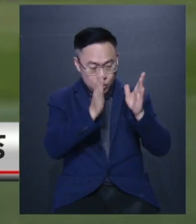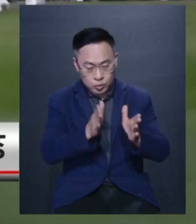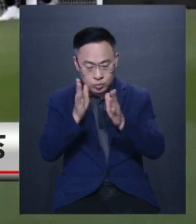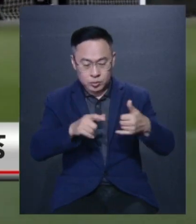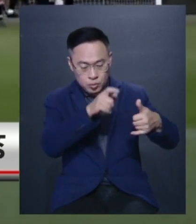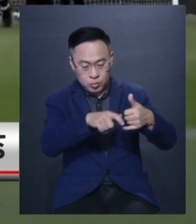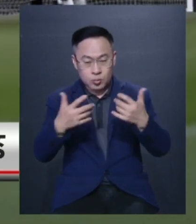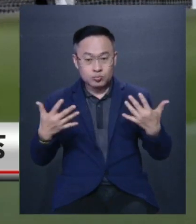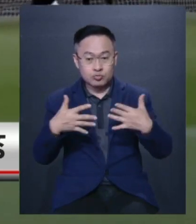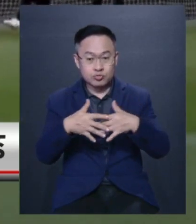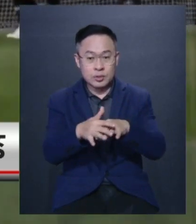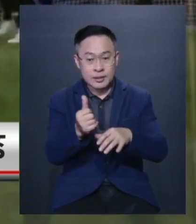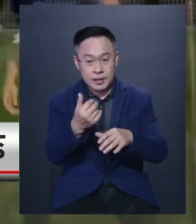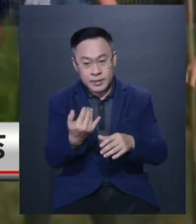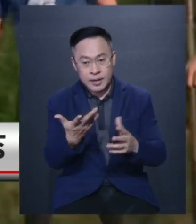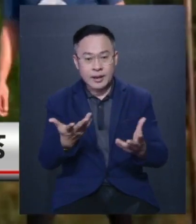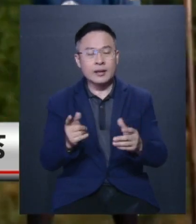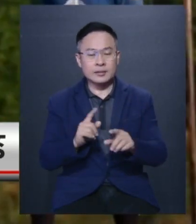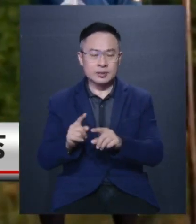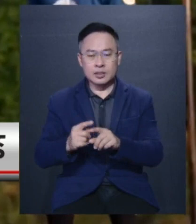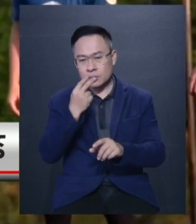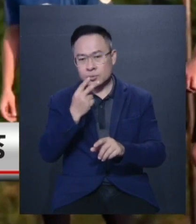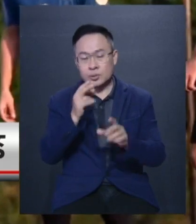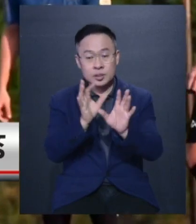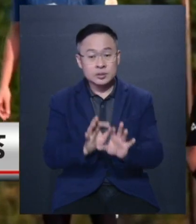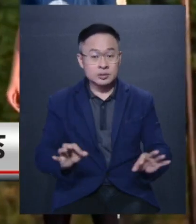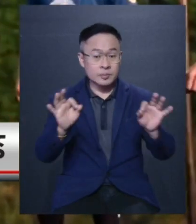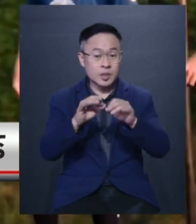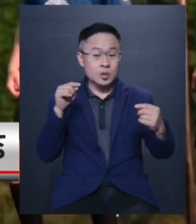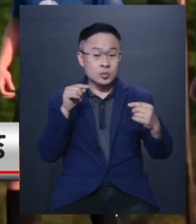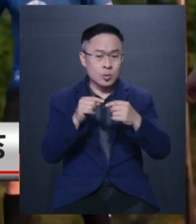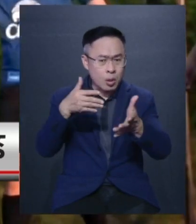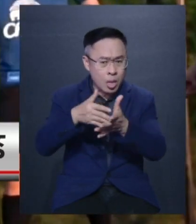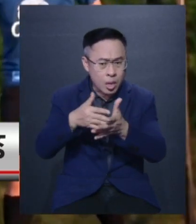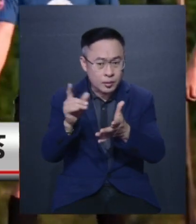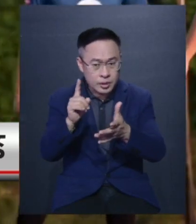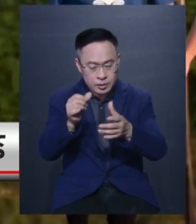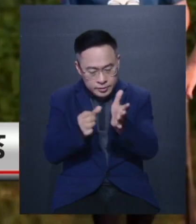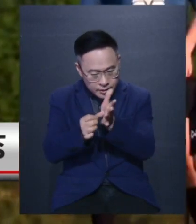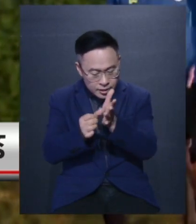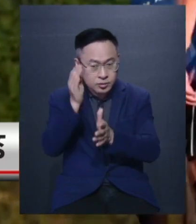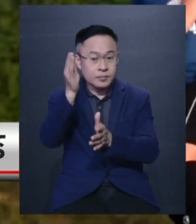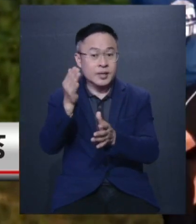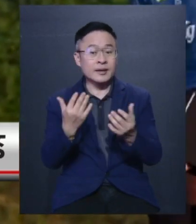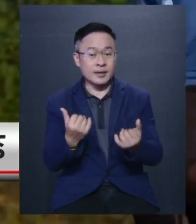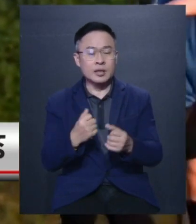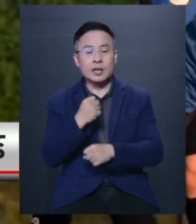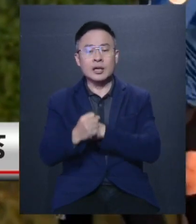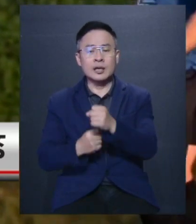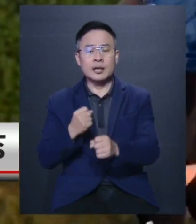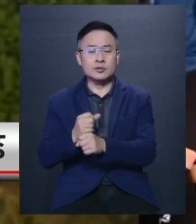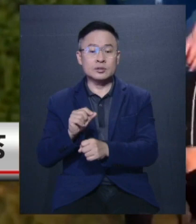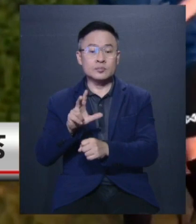และข้อบกพร่องต่างๆที่เราจะได้เจอแน่ๆมันจะชัดเจนยิ่งขึ้นชุดนี้ก็ถือว่าเป็นตัวหลักประมาณ